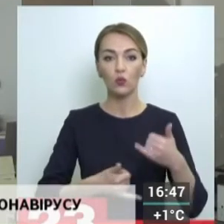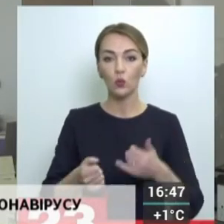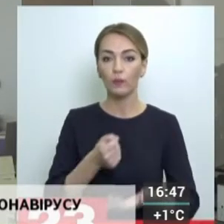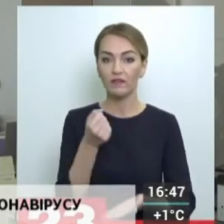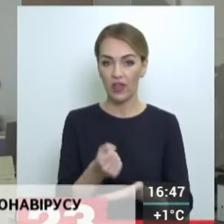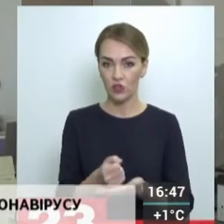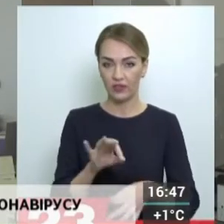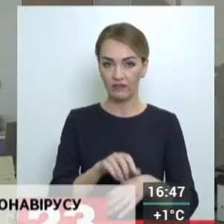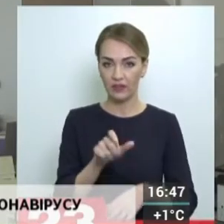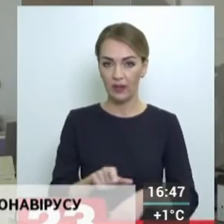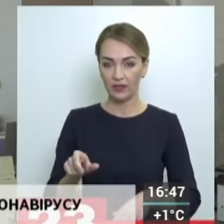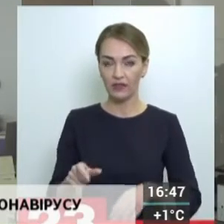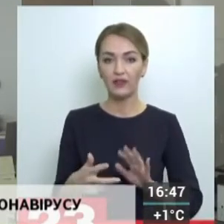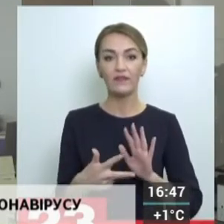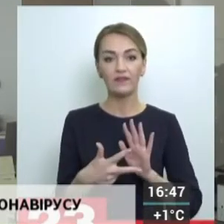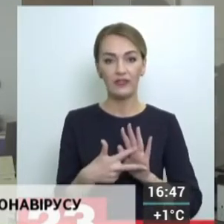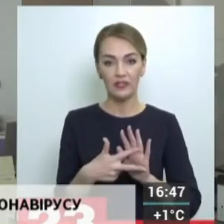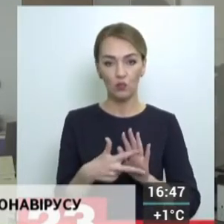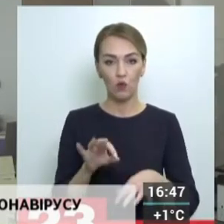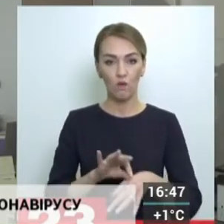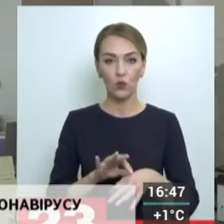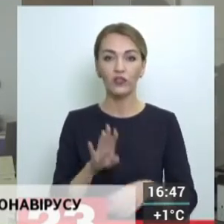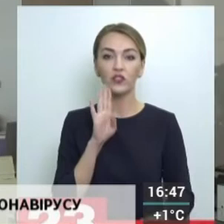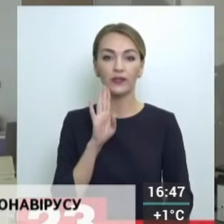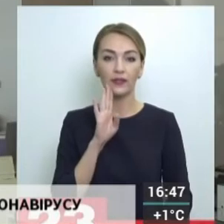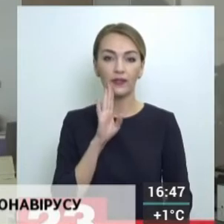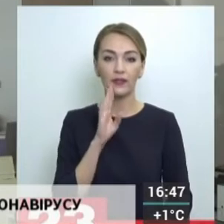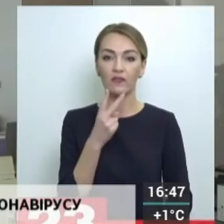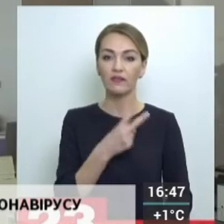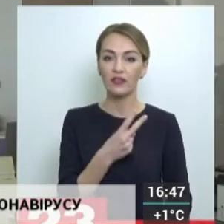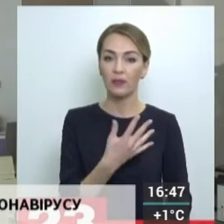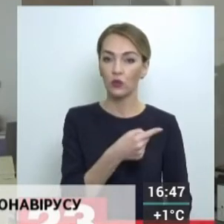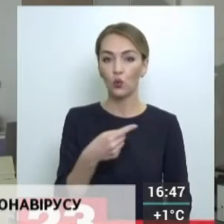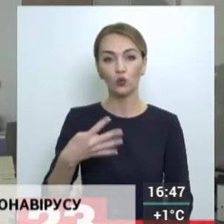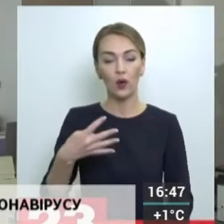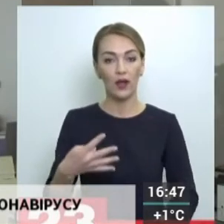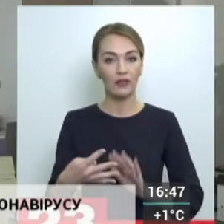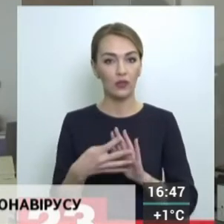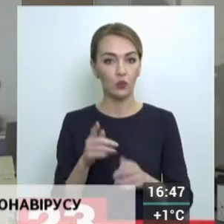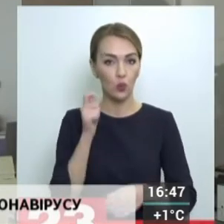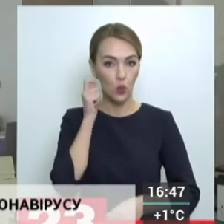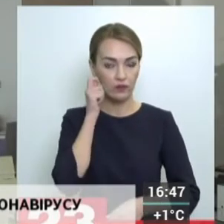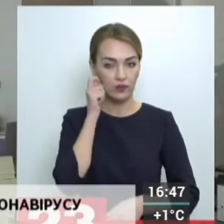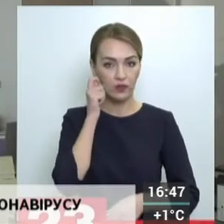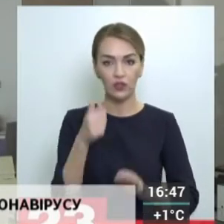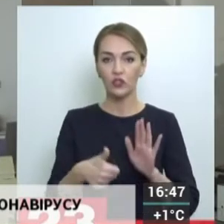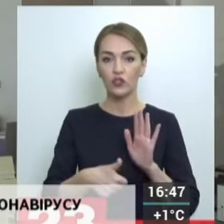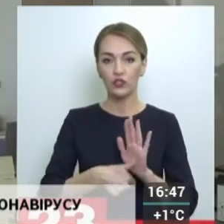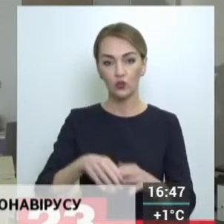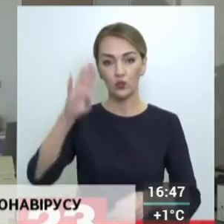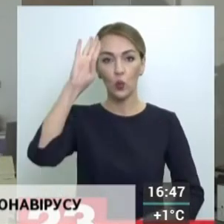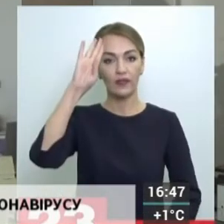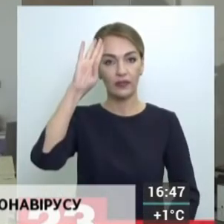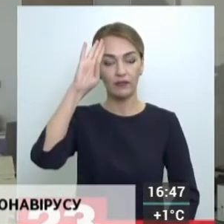випадків 8 хворих – це жінки від 25 до 49 років та 6